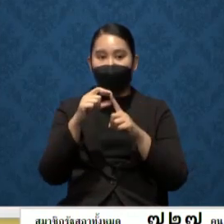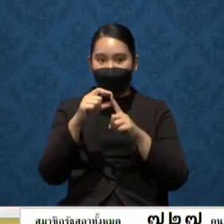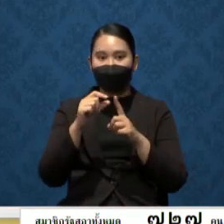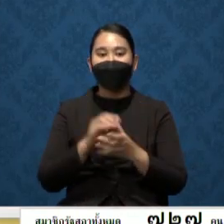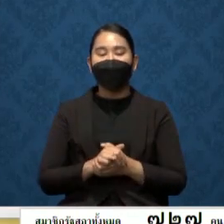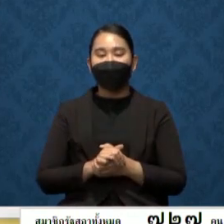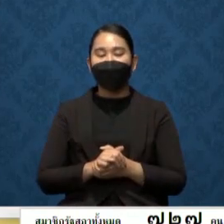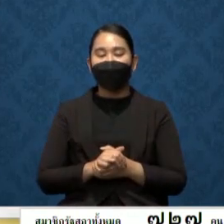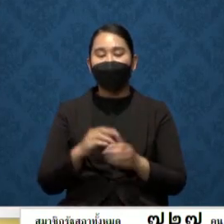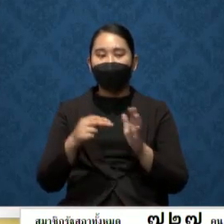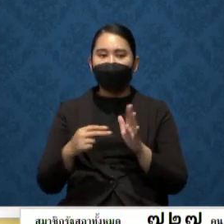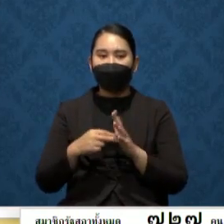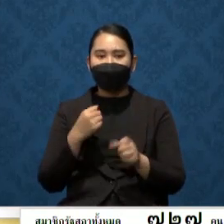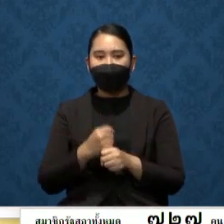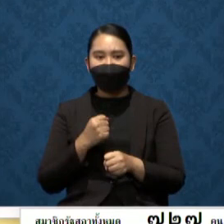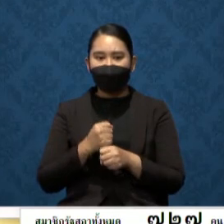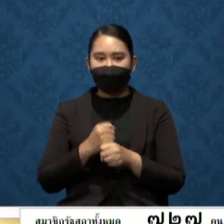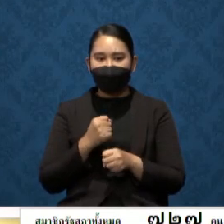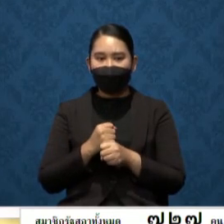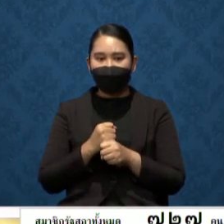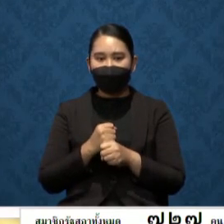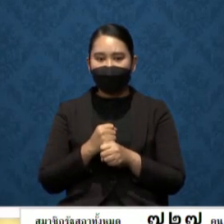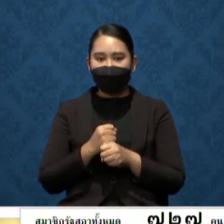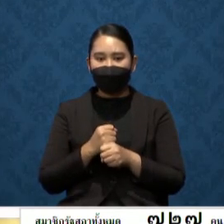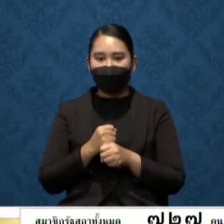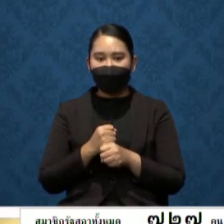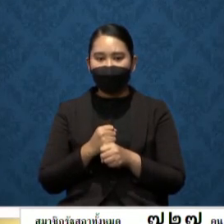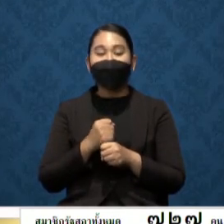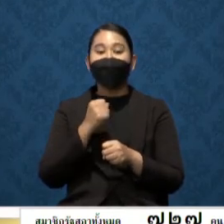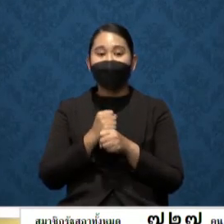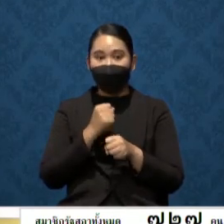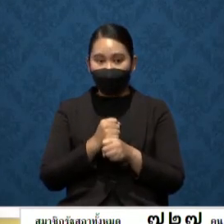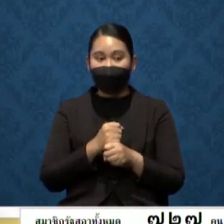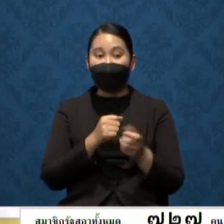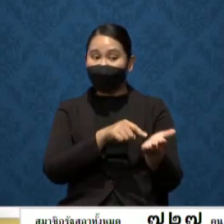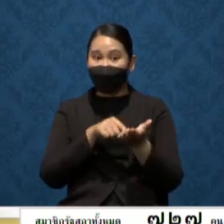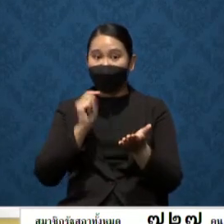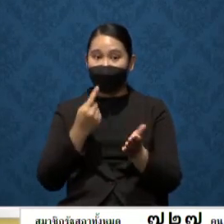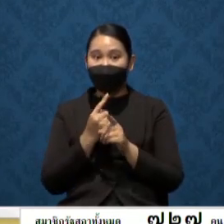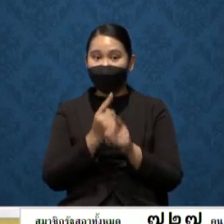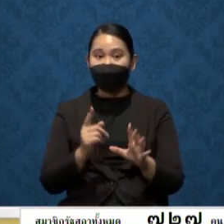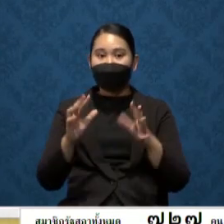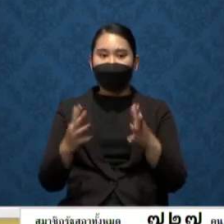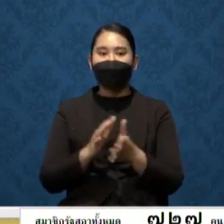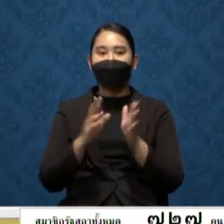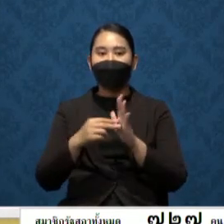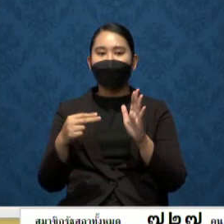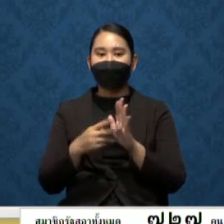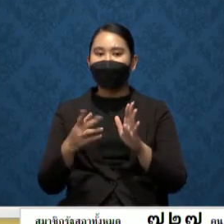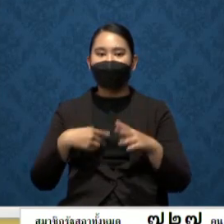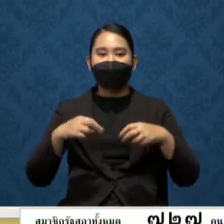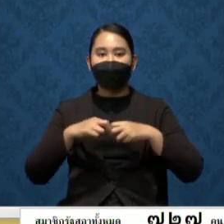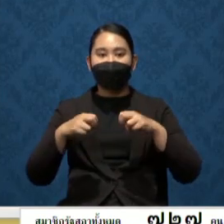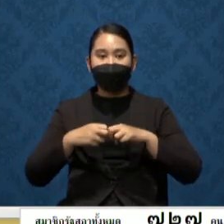มันจะทำให้ไม่สามารถเป็นไปตามสิ่งที่เราเสนอใหม่ได้เพราะมันจะเป็นกลับติดกับ